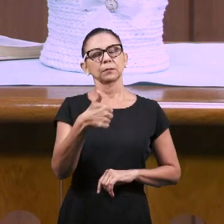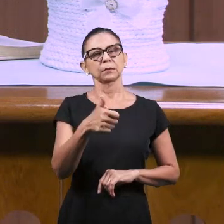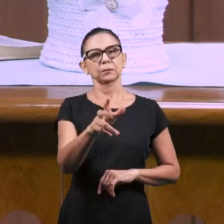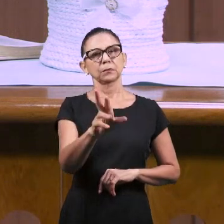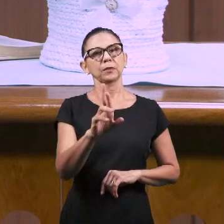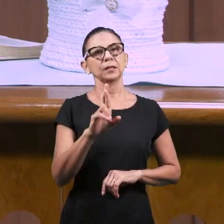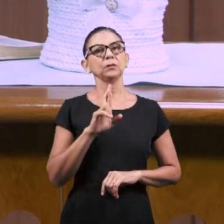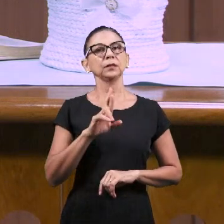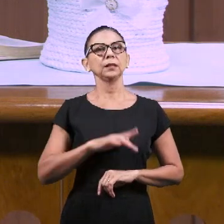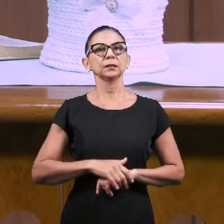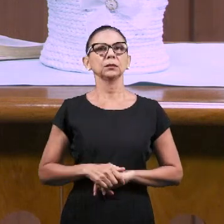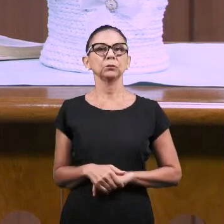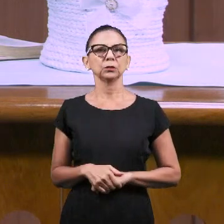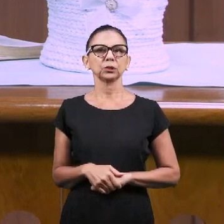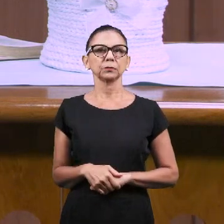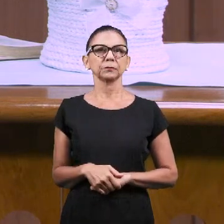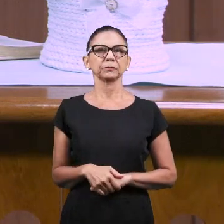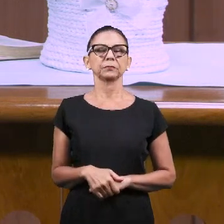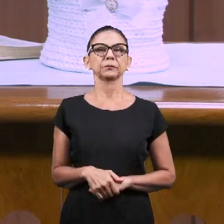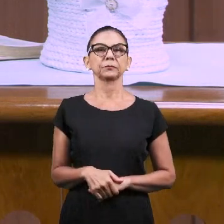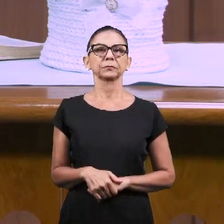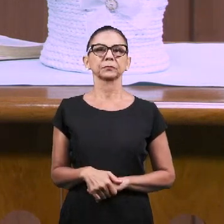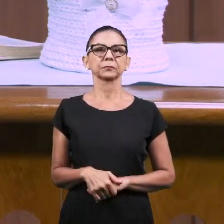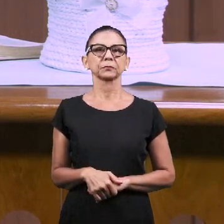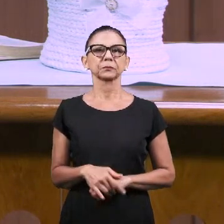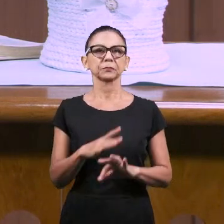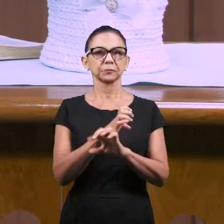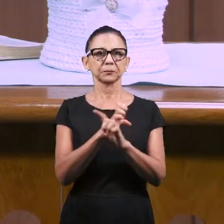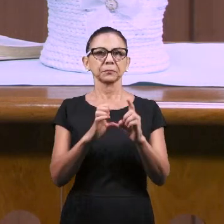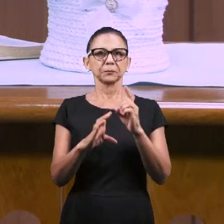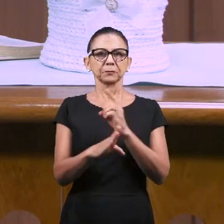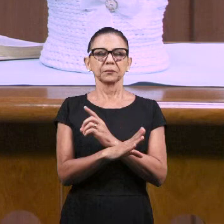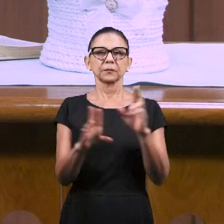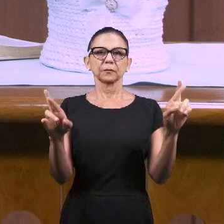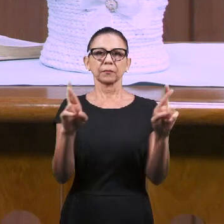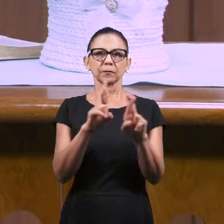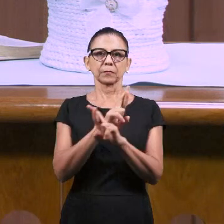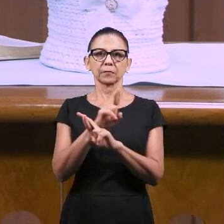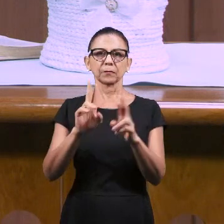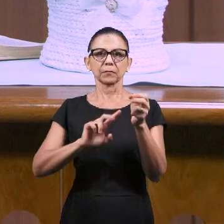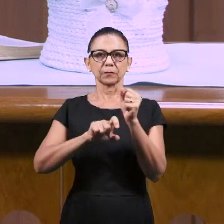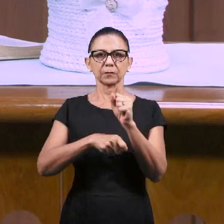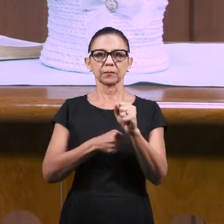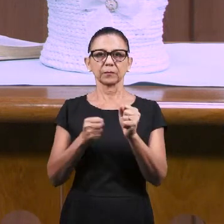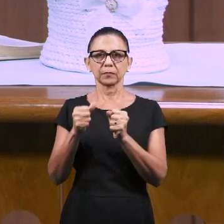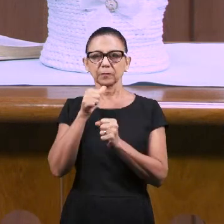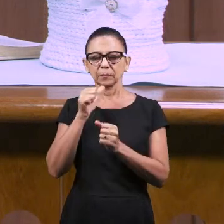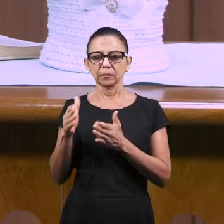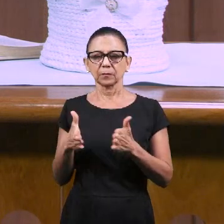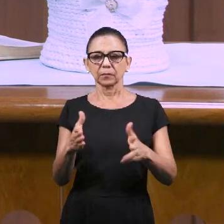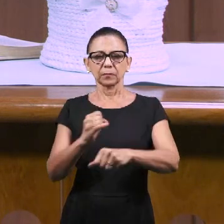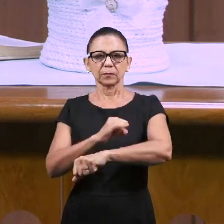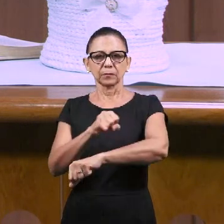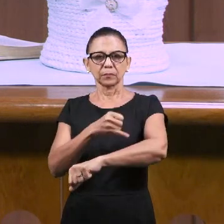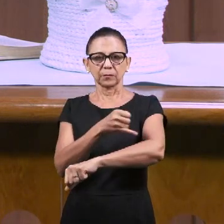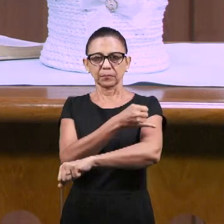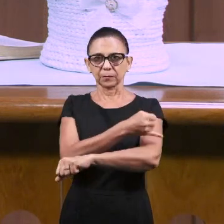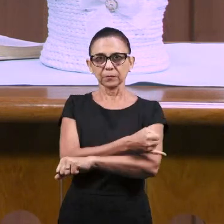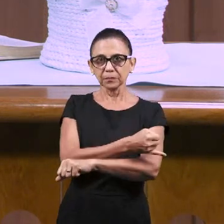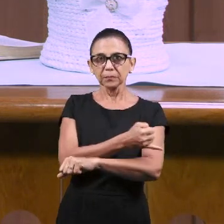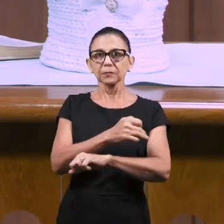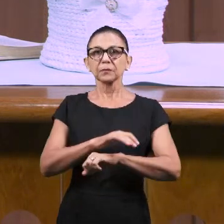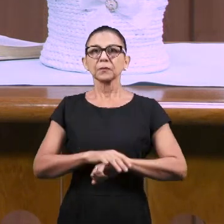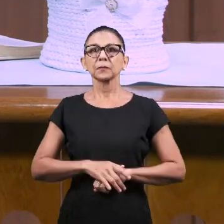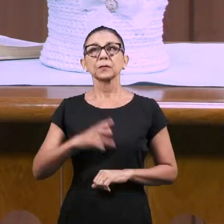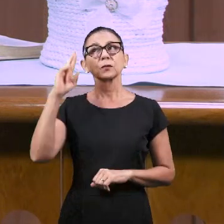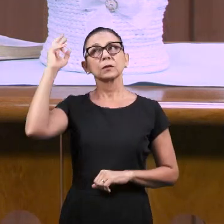première réponse aux questions de l'école biblique dominicale qui parle à propos des mystères du Jourdain,